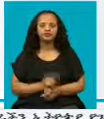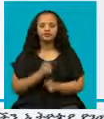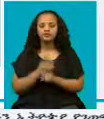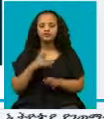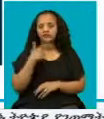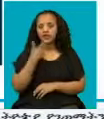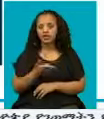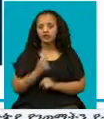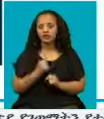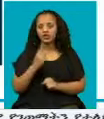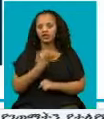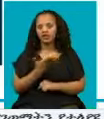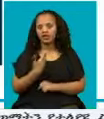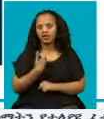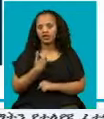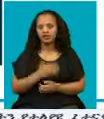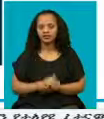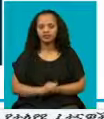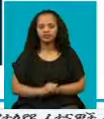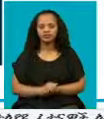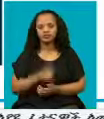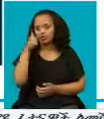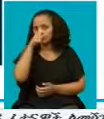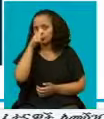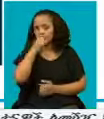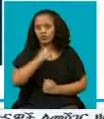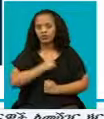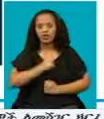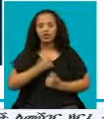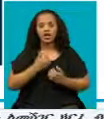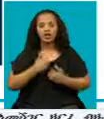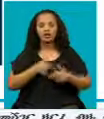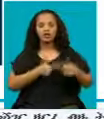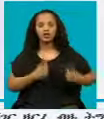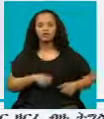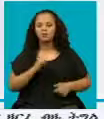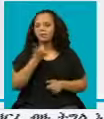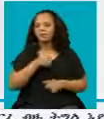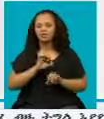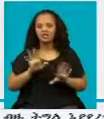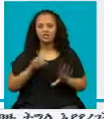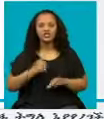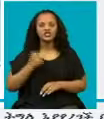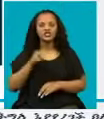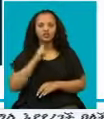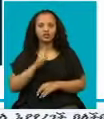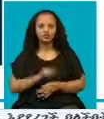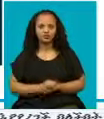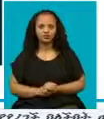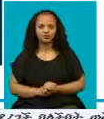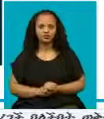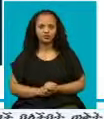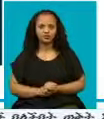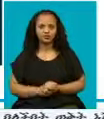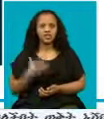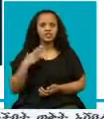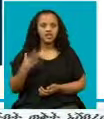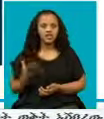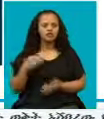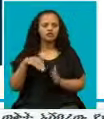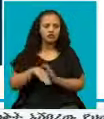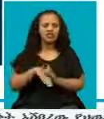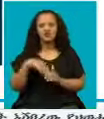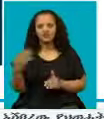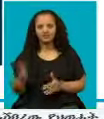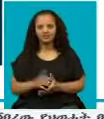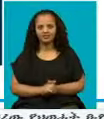እርግጠኝነት መናገር የምችለው አንድ ነገር አለ። የኢትዮጵያ ወታደር ያለው ልብ ማንም የለው። ጀግና ነው። ተራራን ይወጣል